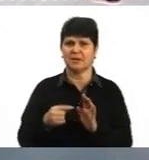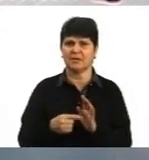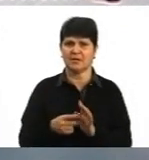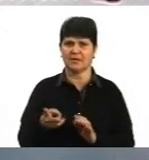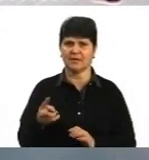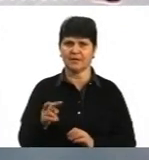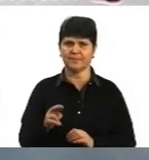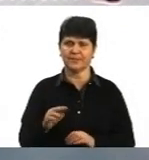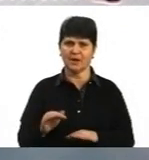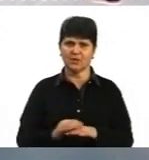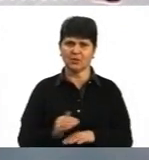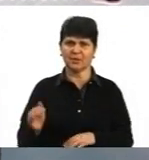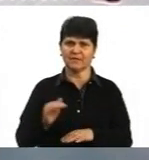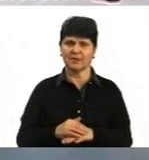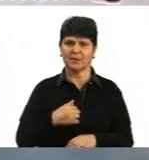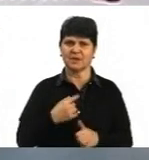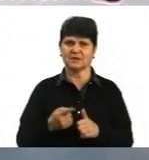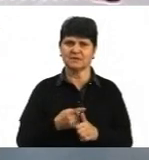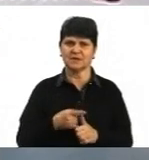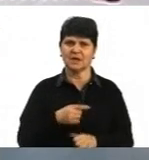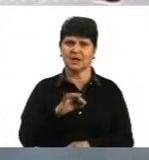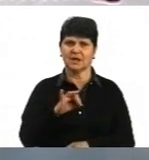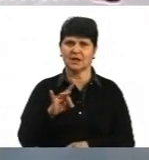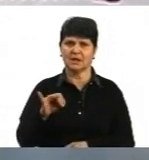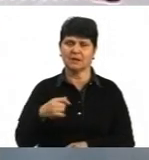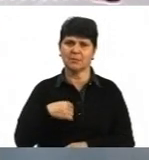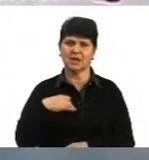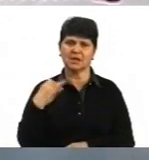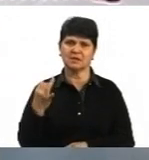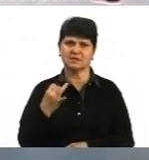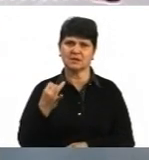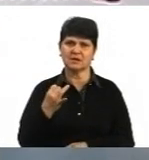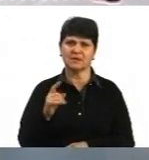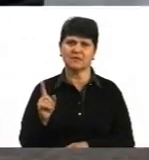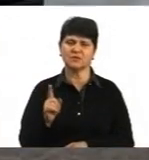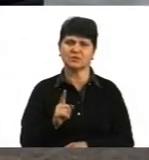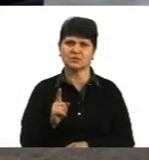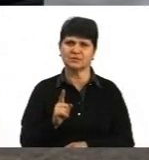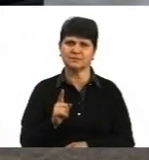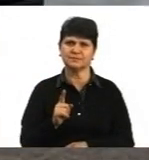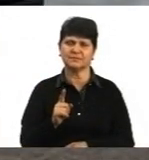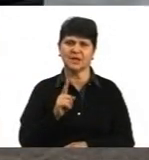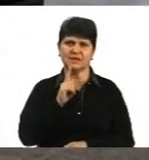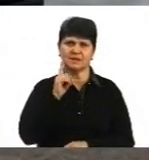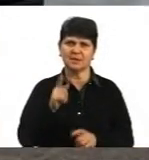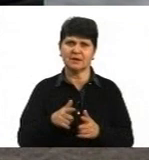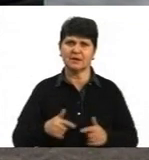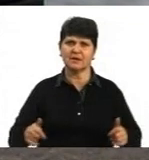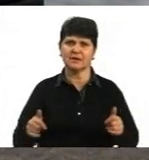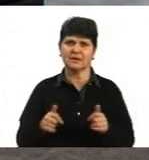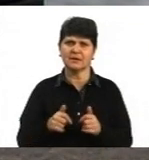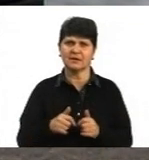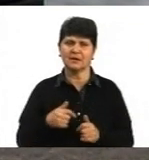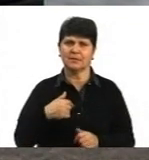Доброго вечора, мене звати Ірина. Мене цікавить, ось якщо тема зелені ділянки, то мене цікавить, навпаки,